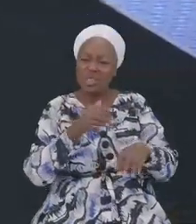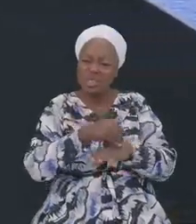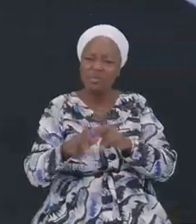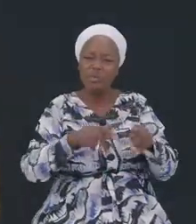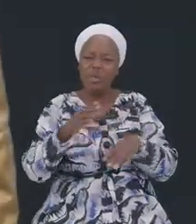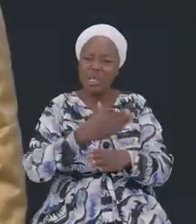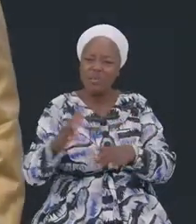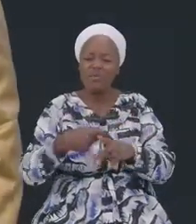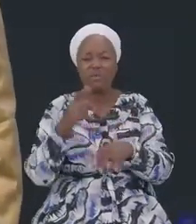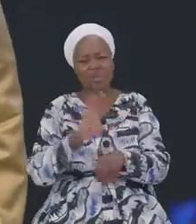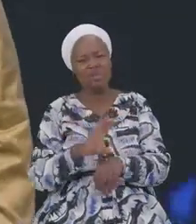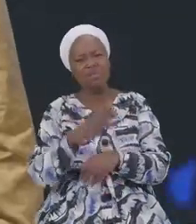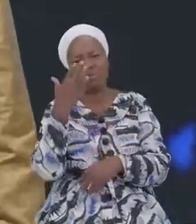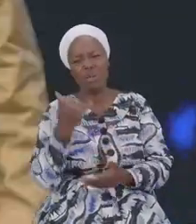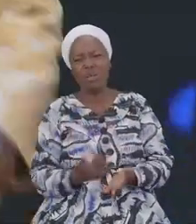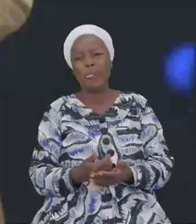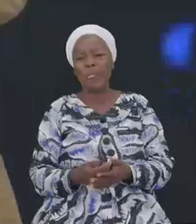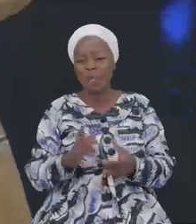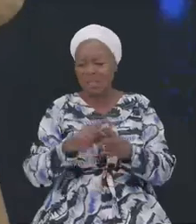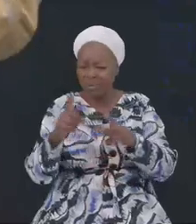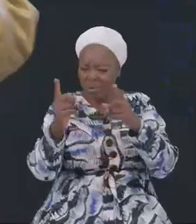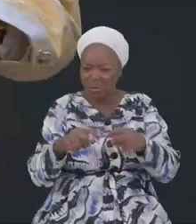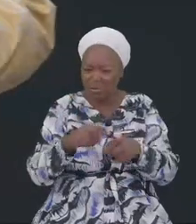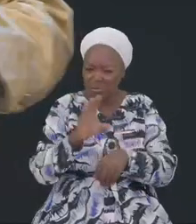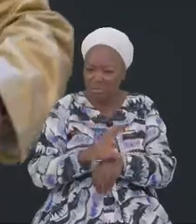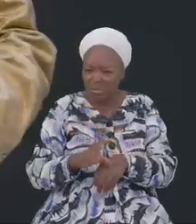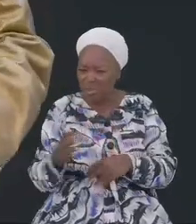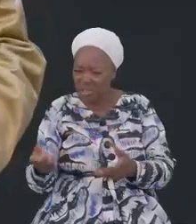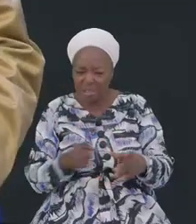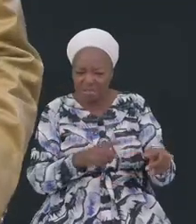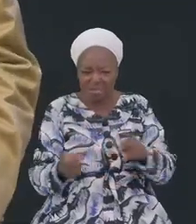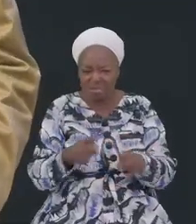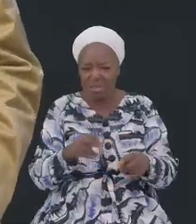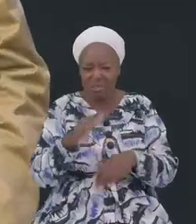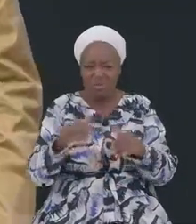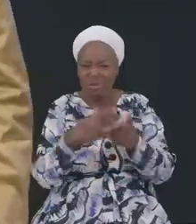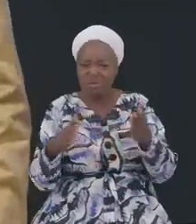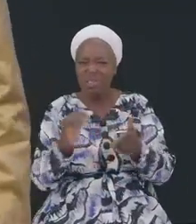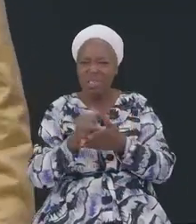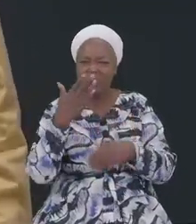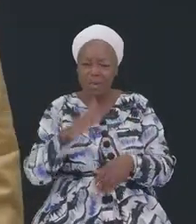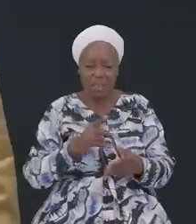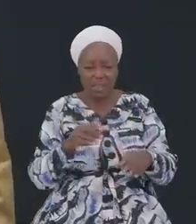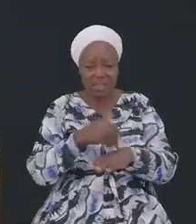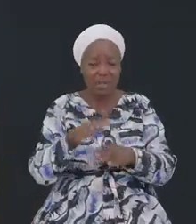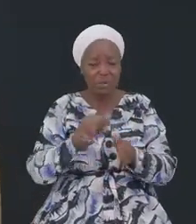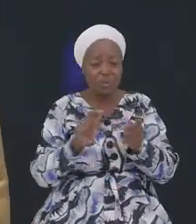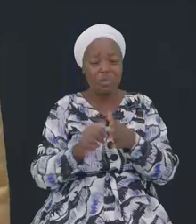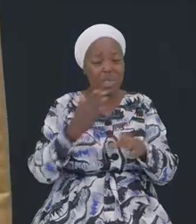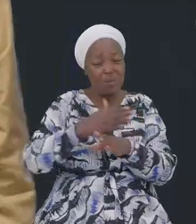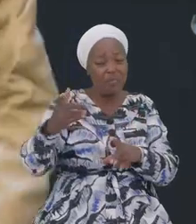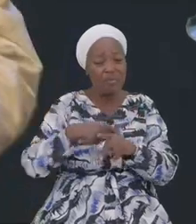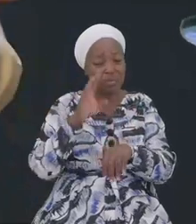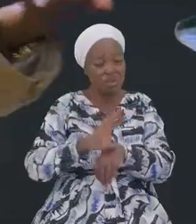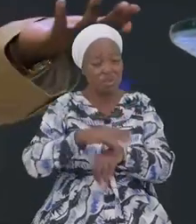chassez les gens hors de l'église. Vous venez, ils viennent prendre ta place pour faire l'œuvre que Dieu les a envoyés à